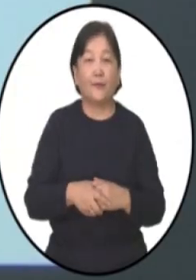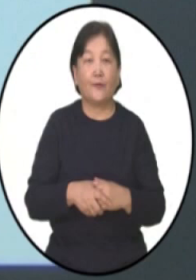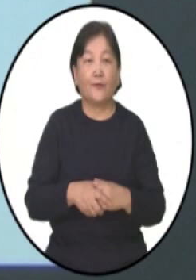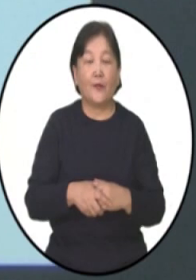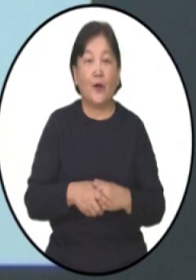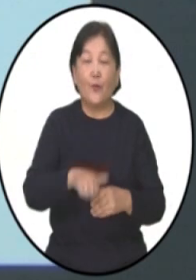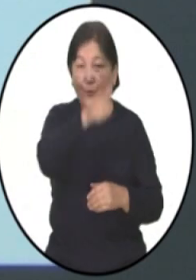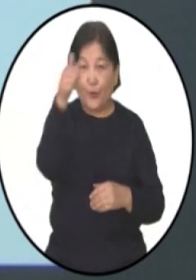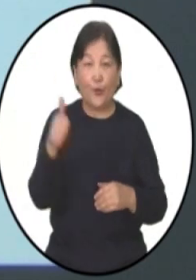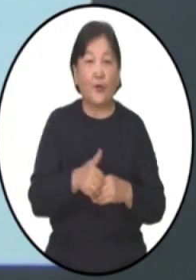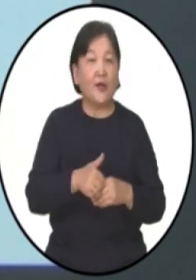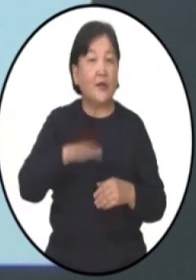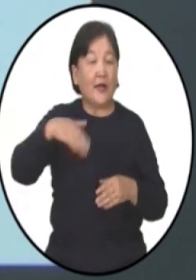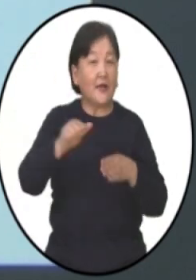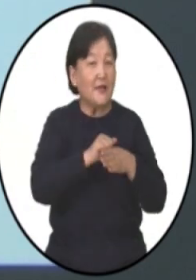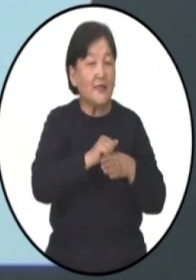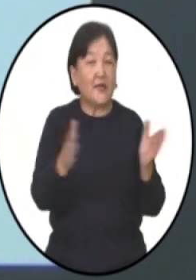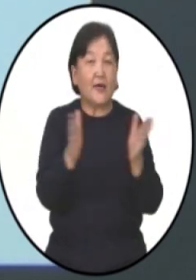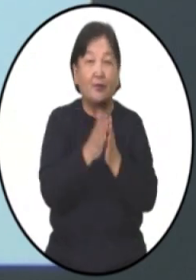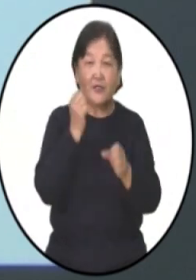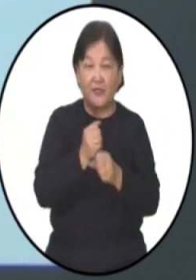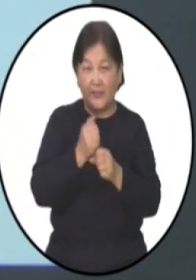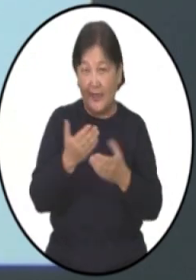За бүгдээрээ дараах дасгал ажлыг хамтран ажиллая.